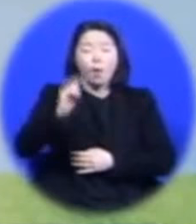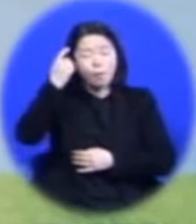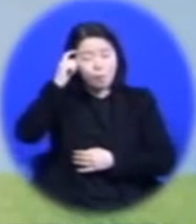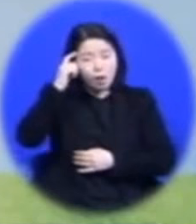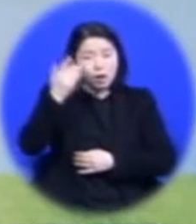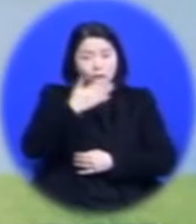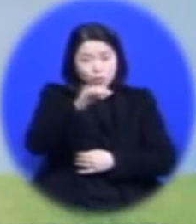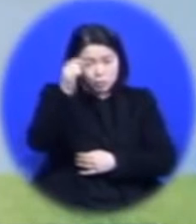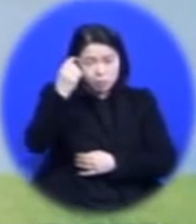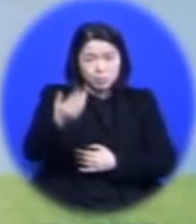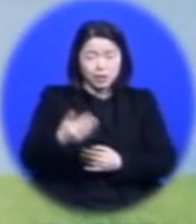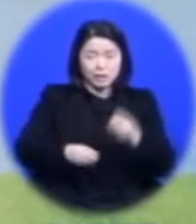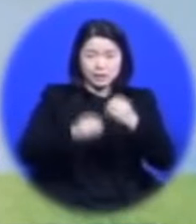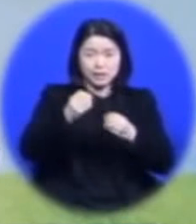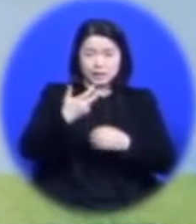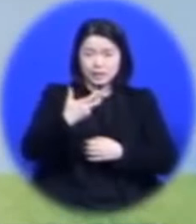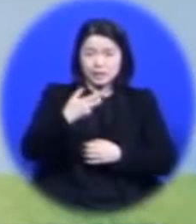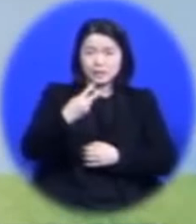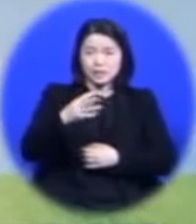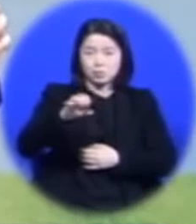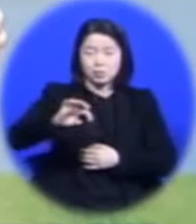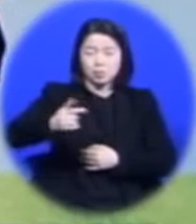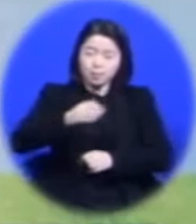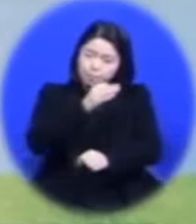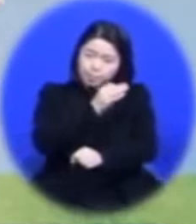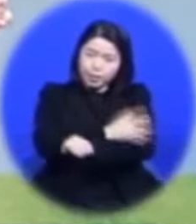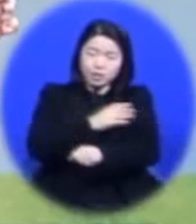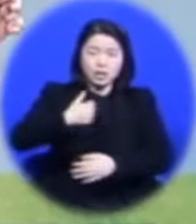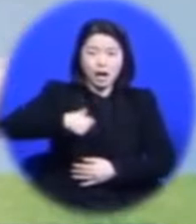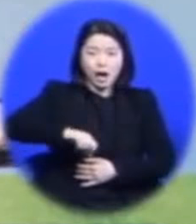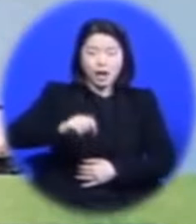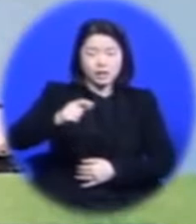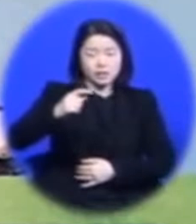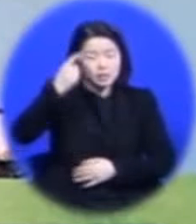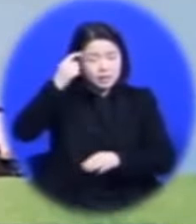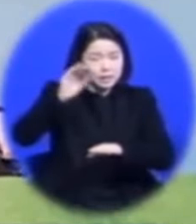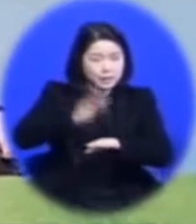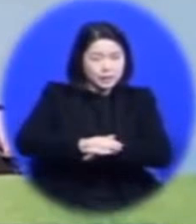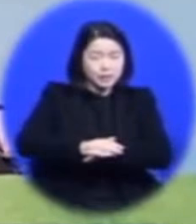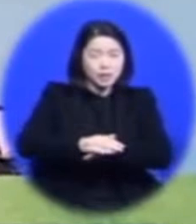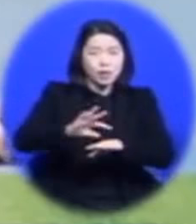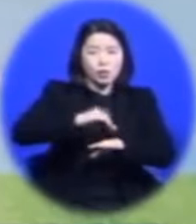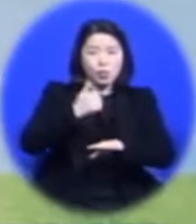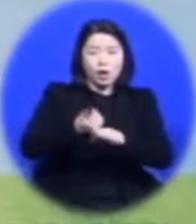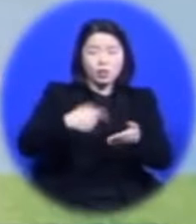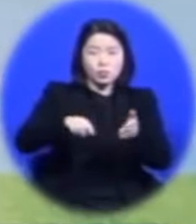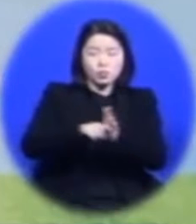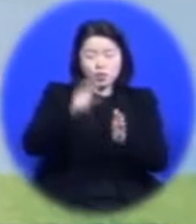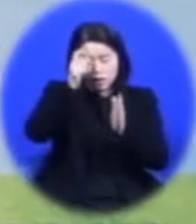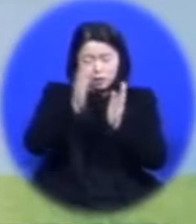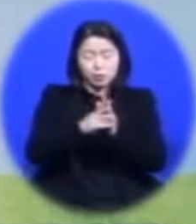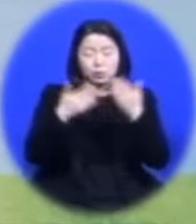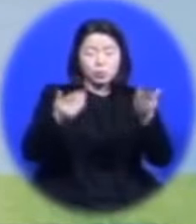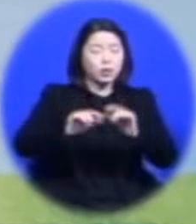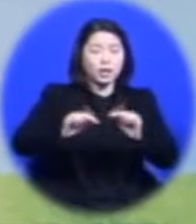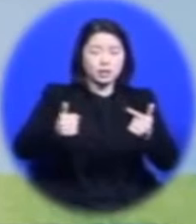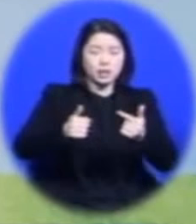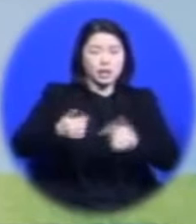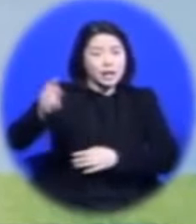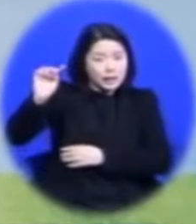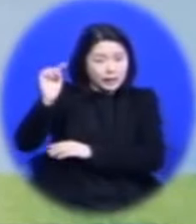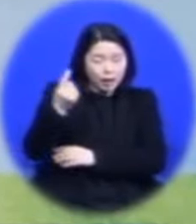있느냐이 시편 72편의 단순히 아들 솔로몬을 위한 기도가 아니고 다윗의 후손으로